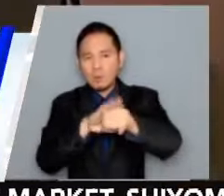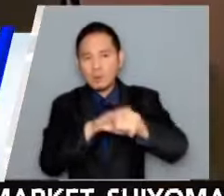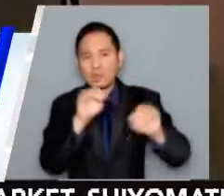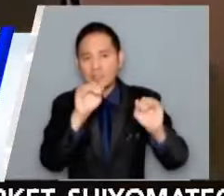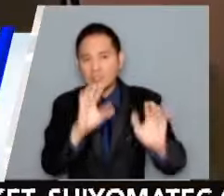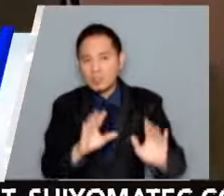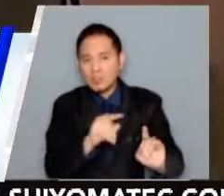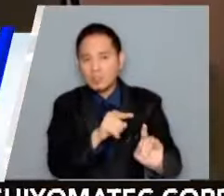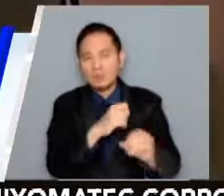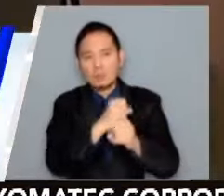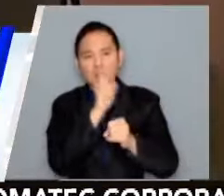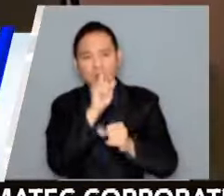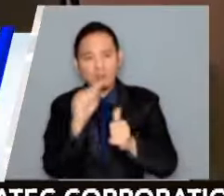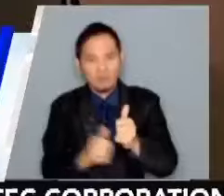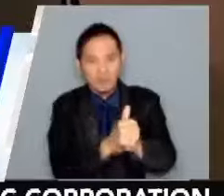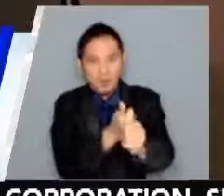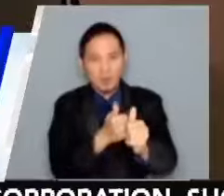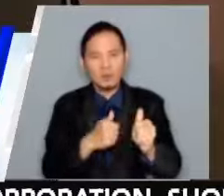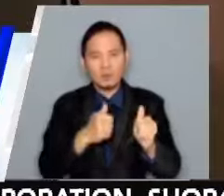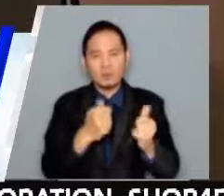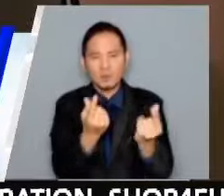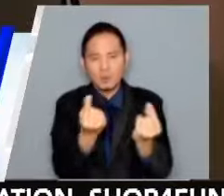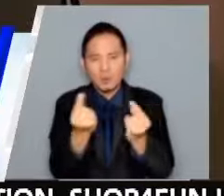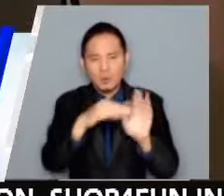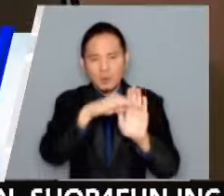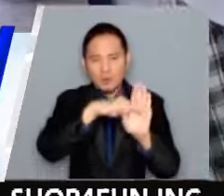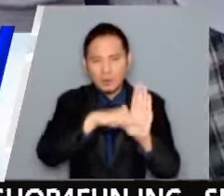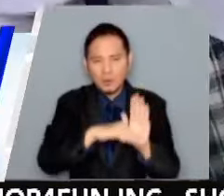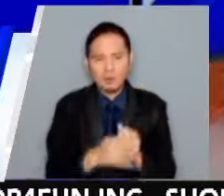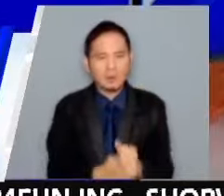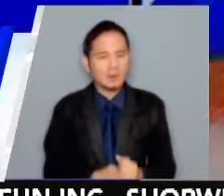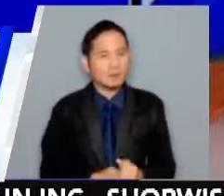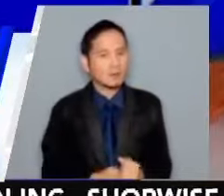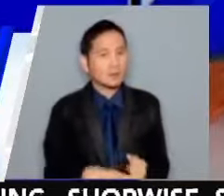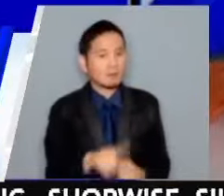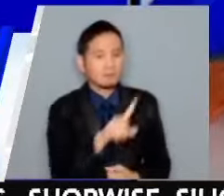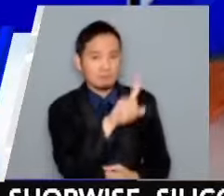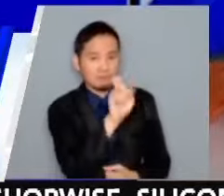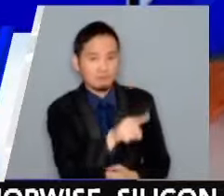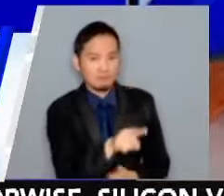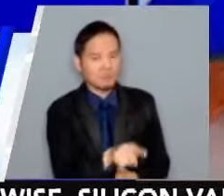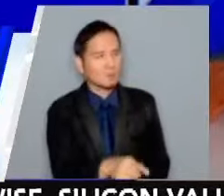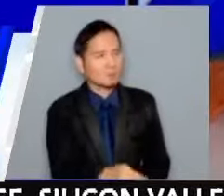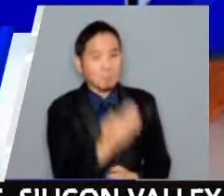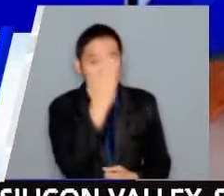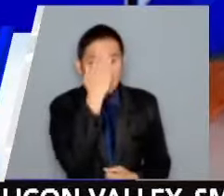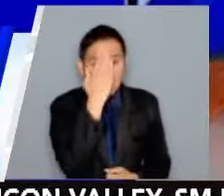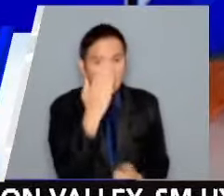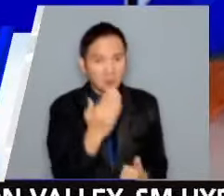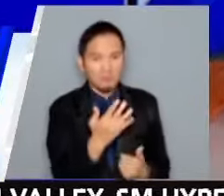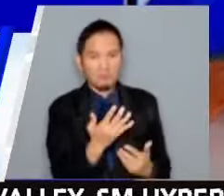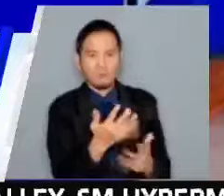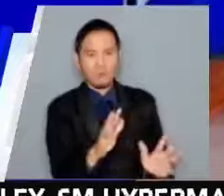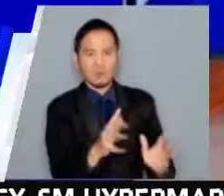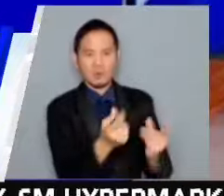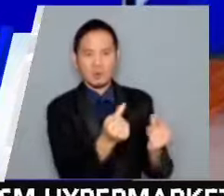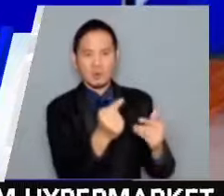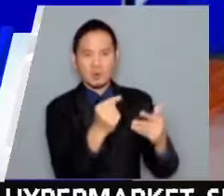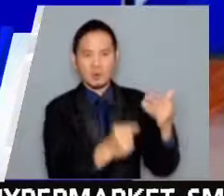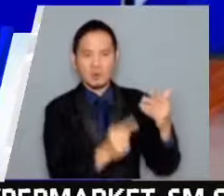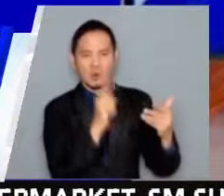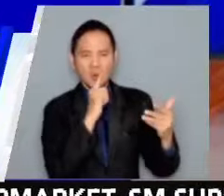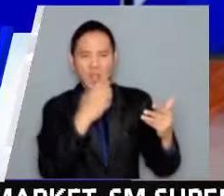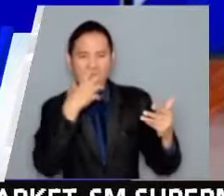mga gagawin. Ibig sabihin, dapat sila, alam na rin nila talaga kung ano yung gagawin kung sakasakaling makakaranas na sila ng napakatinding init